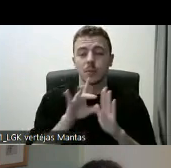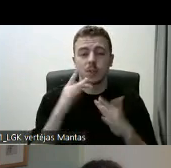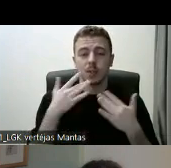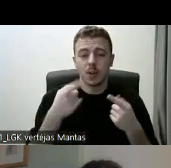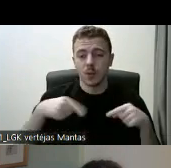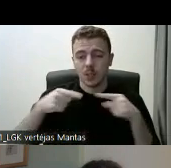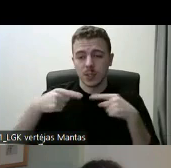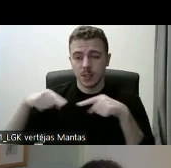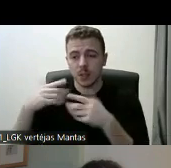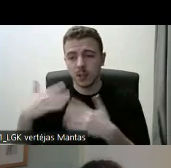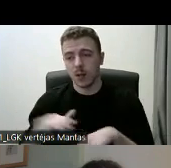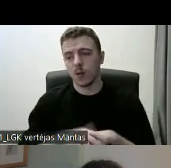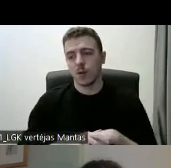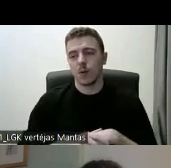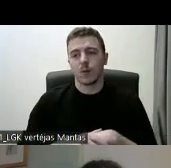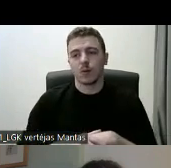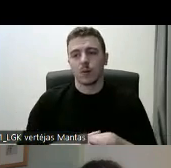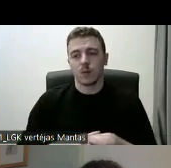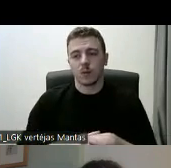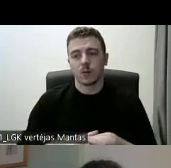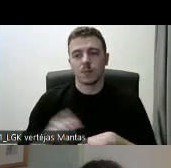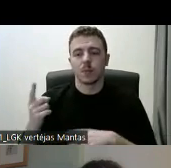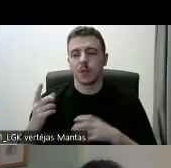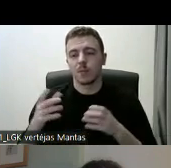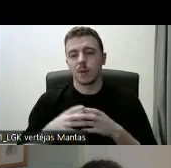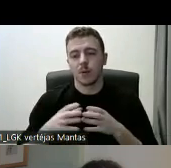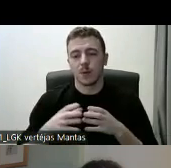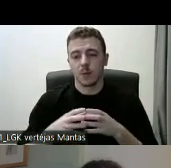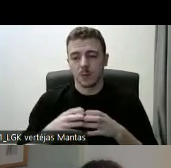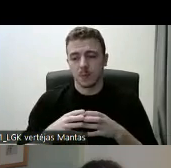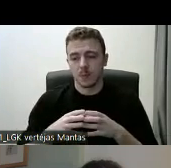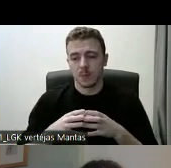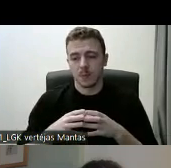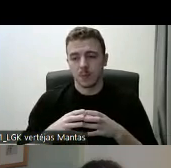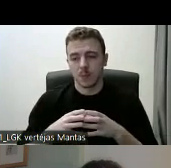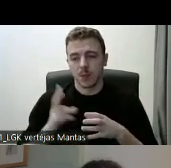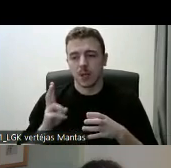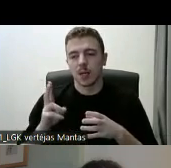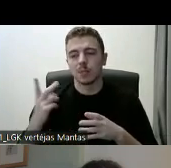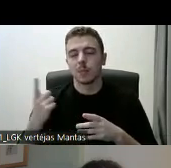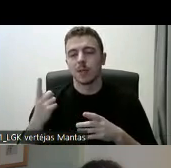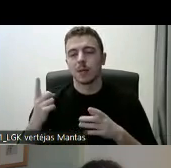sritis, pavyzdžiui, pirma grupė, kuri pasirinko pirmą